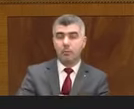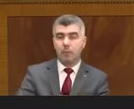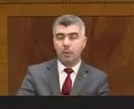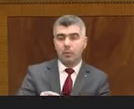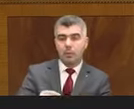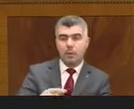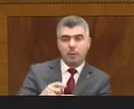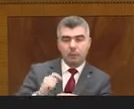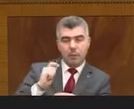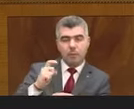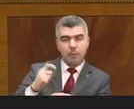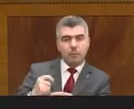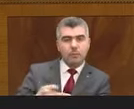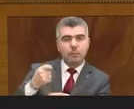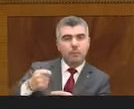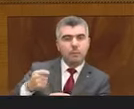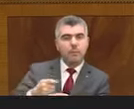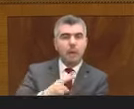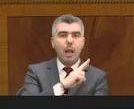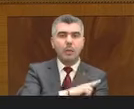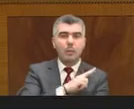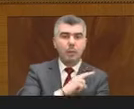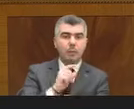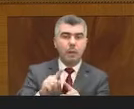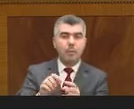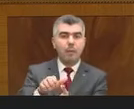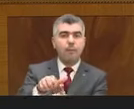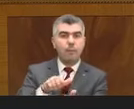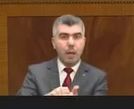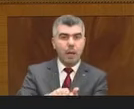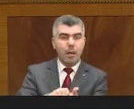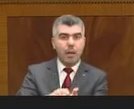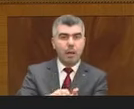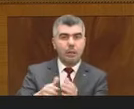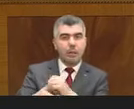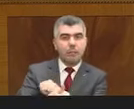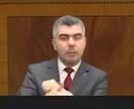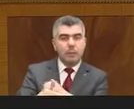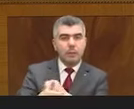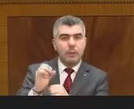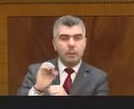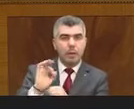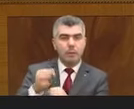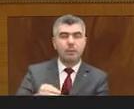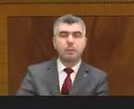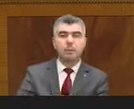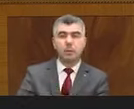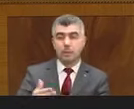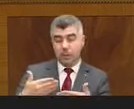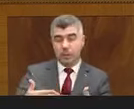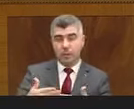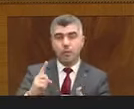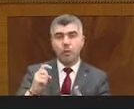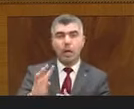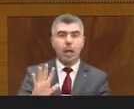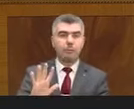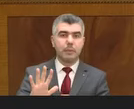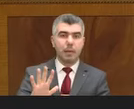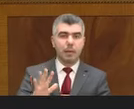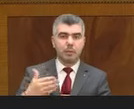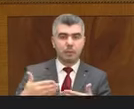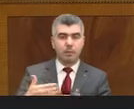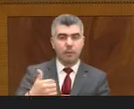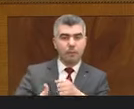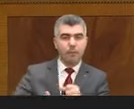ديال التعويضات ديال التأمين الفلاحي بالنسبة للفلاحة اللي عندهم تأمين ابتداء من بداية ماي،